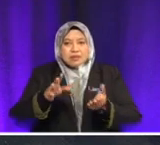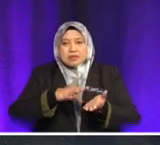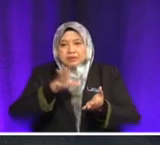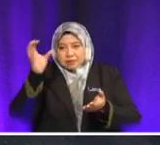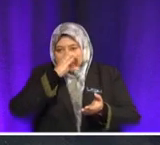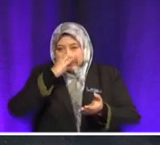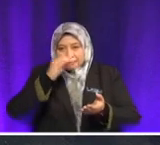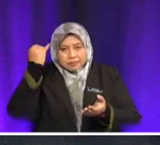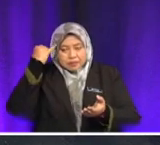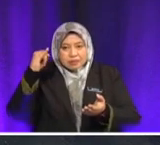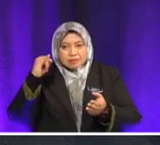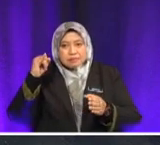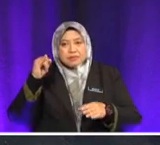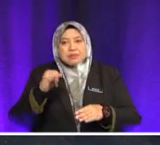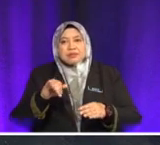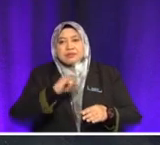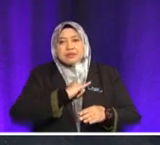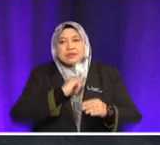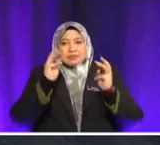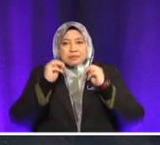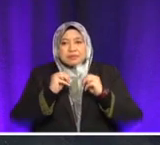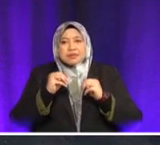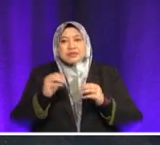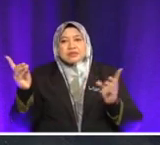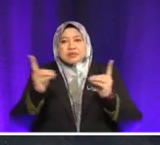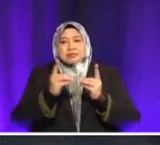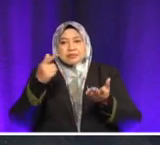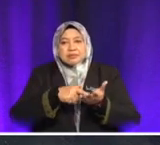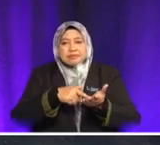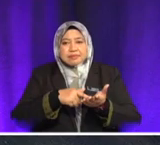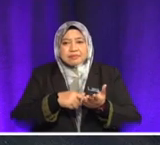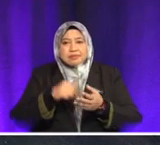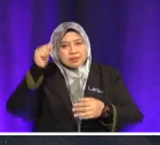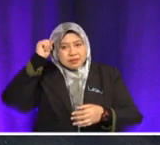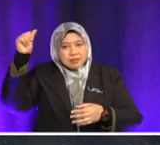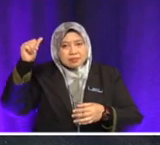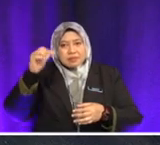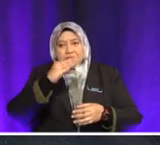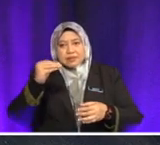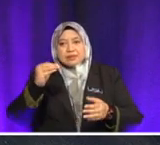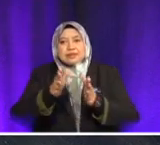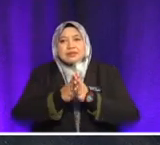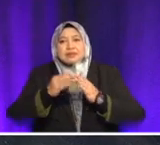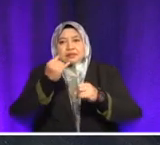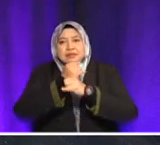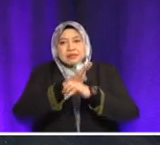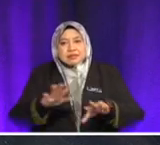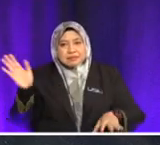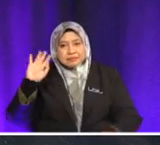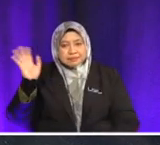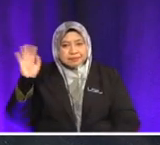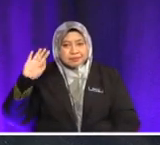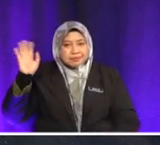pepohonan informasi yang menarik saya Shafira Nazir kita jumpa lagi di episode yang Assalamualaikum dan salam sejahtera bye